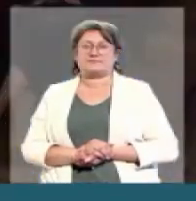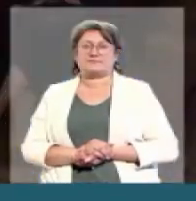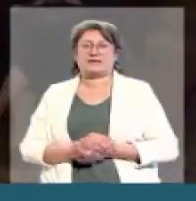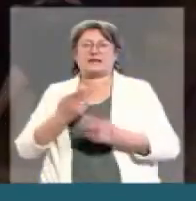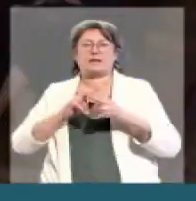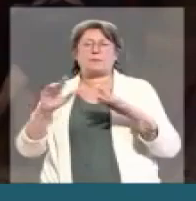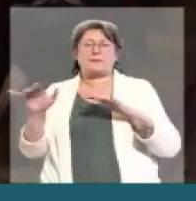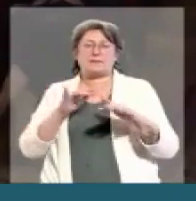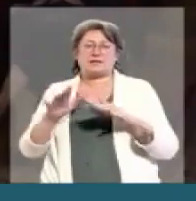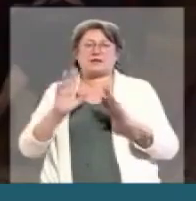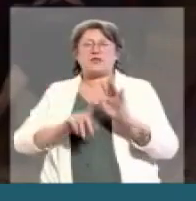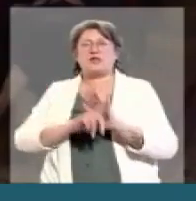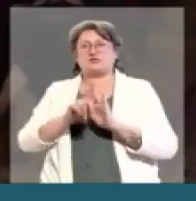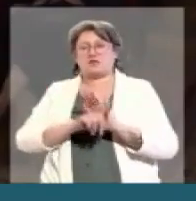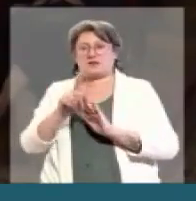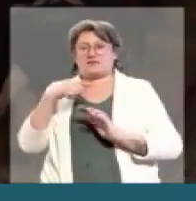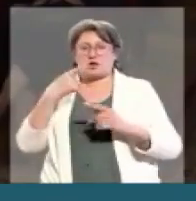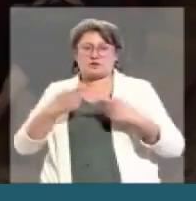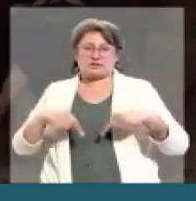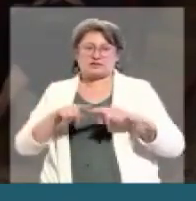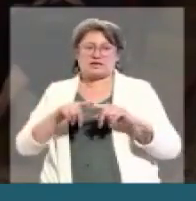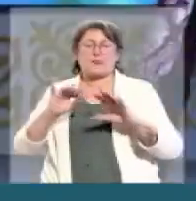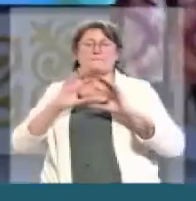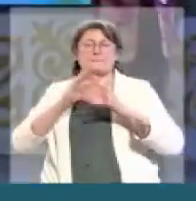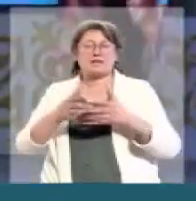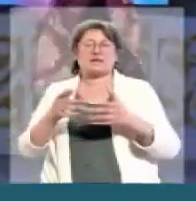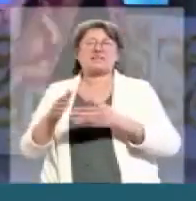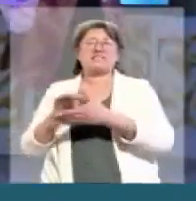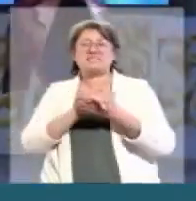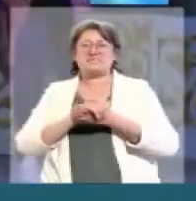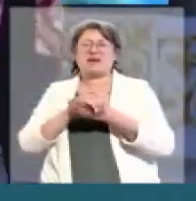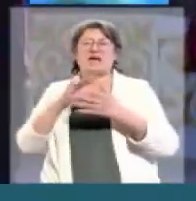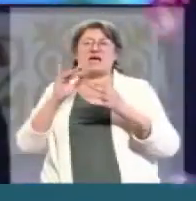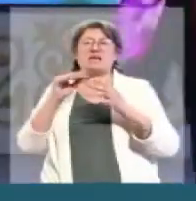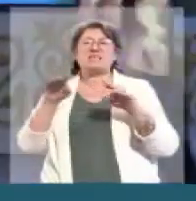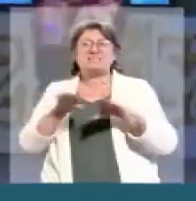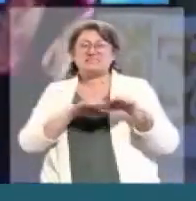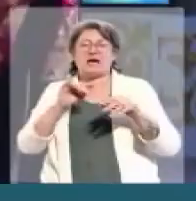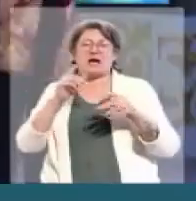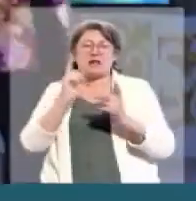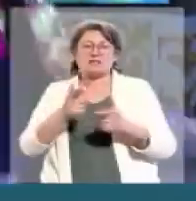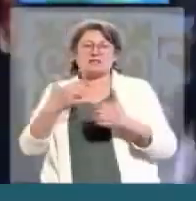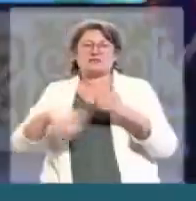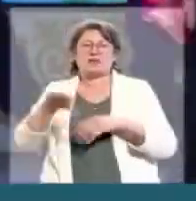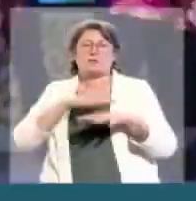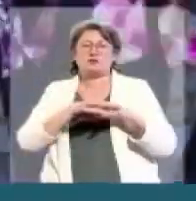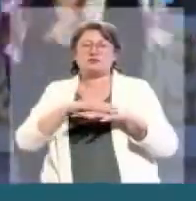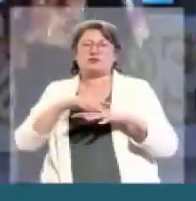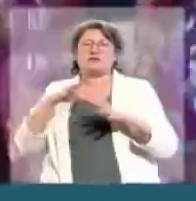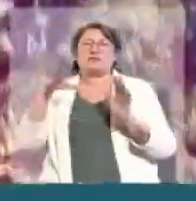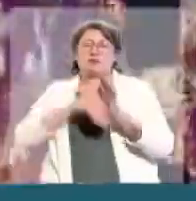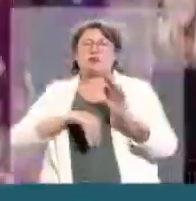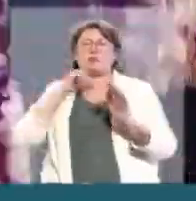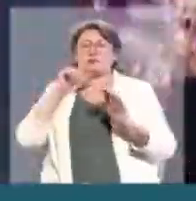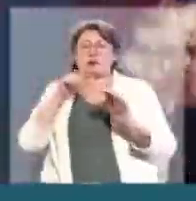Данные мероприятия – это лишь начало, говорят организаторы. Ведь мир, единство и согласие, которое царит среди всех общин и этносов страны, в частности